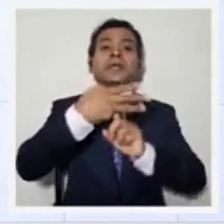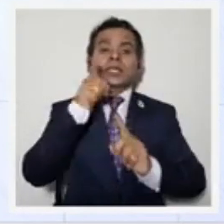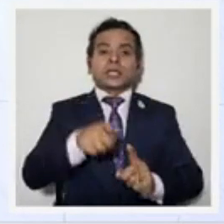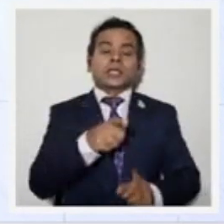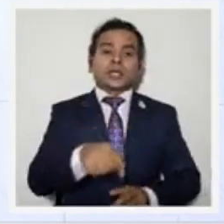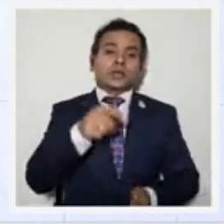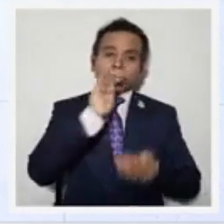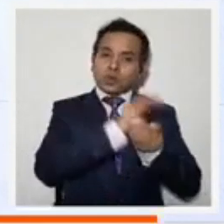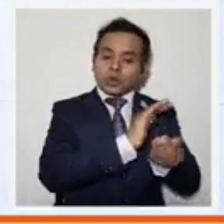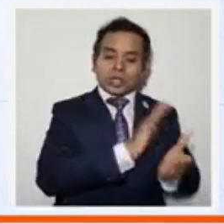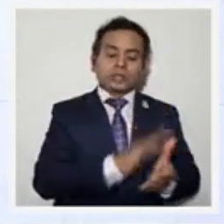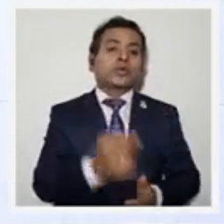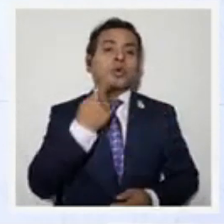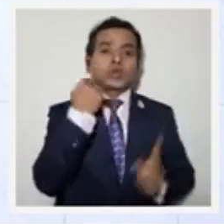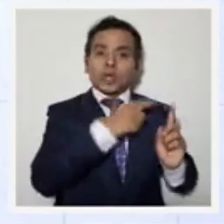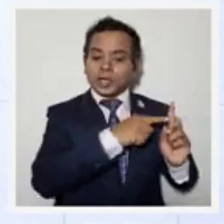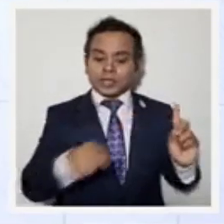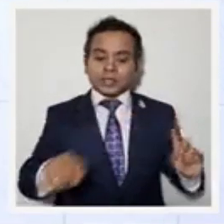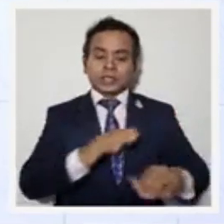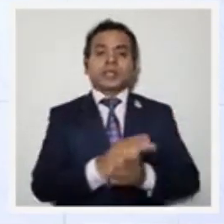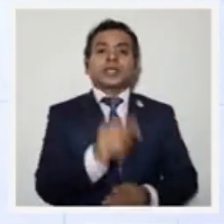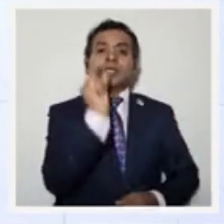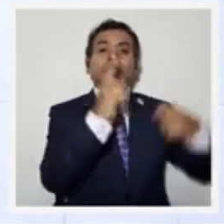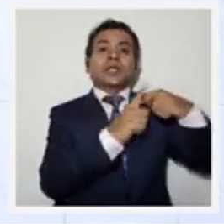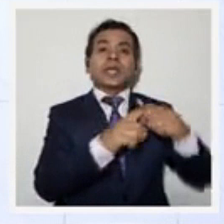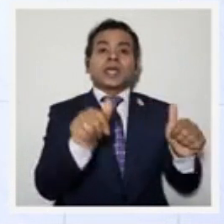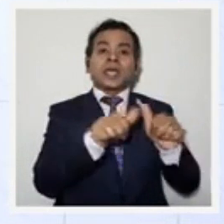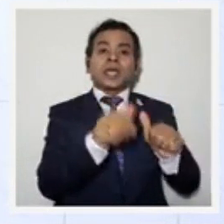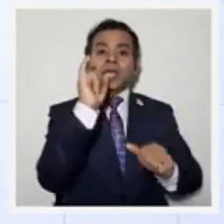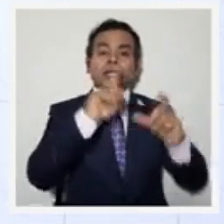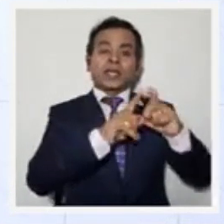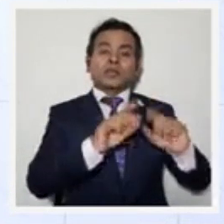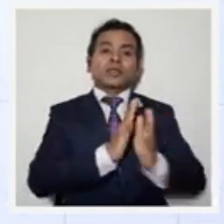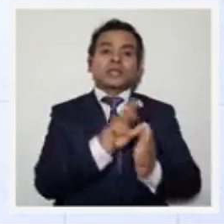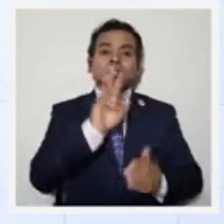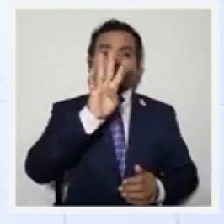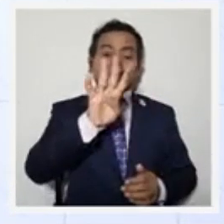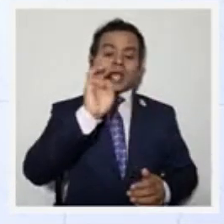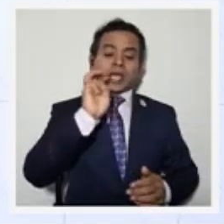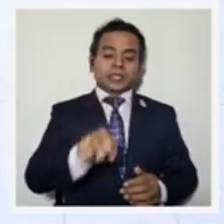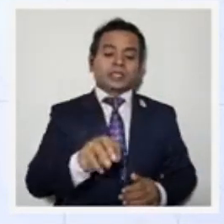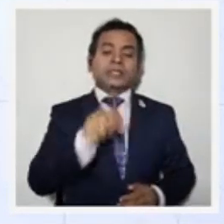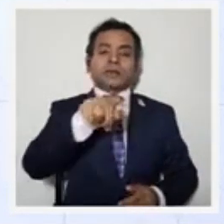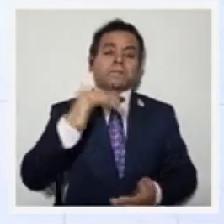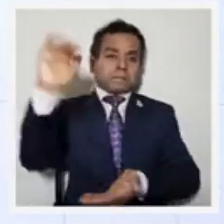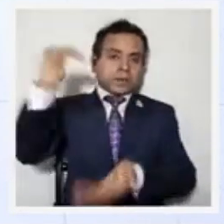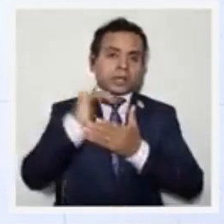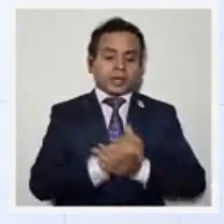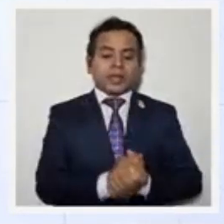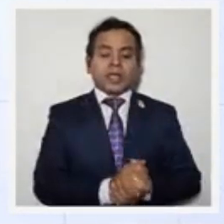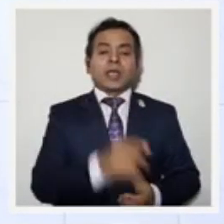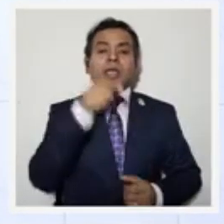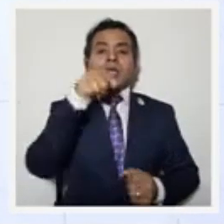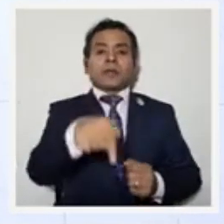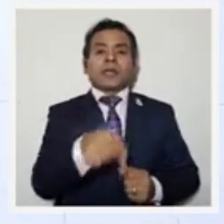আমাদের ব্যক্তিগত সুরক্ষা সামগ্রী সংগ্রহ অব্যাহত আছে, তবে আজকে আমি বিশেষভাবে উল্লেখ করতে চাই আমাদের গত 24